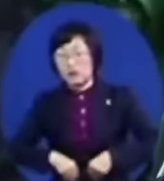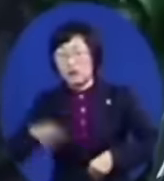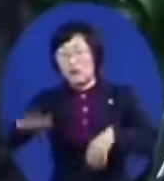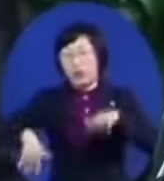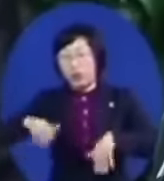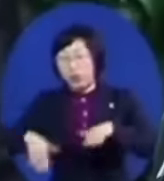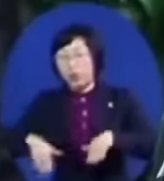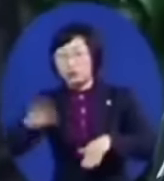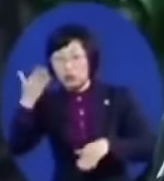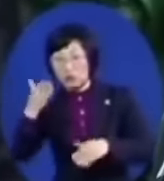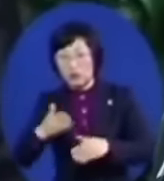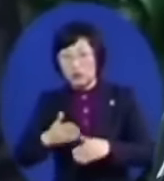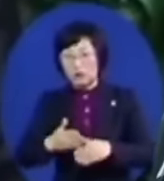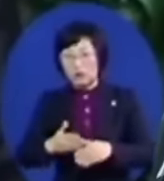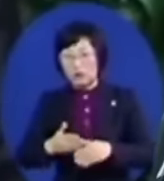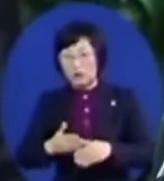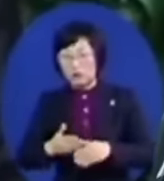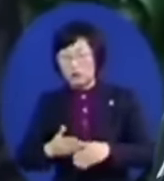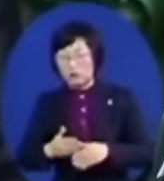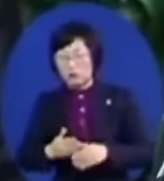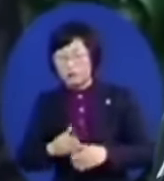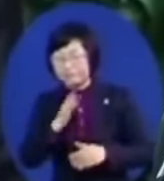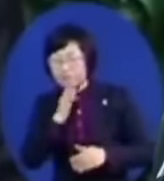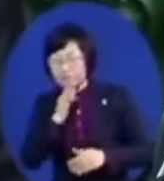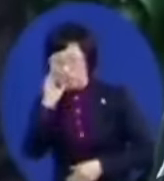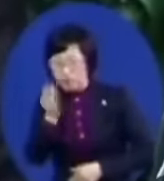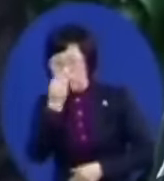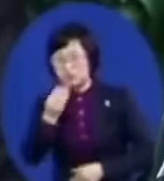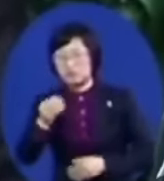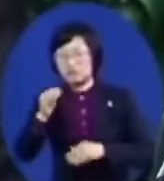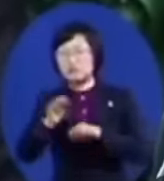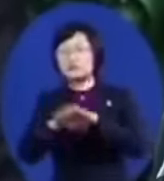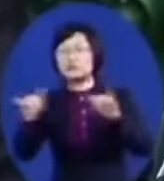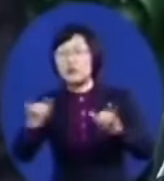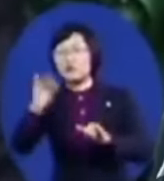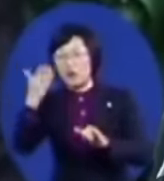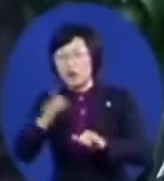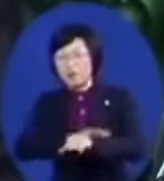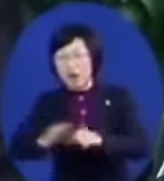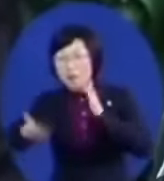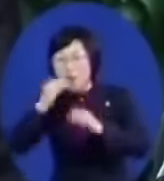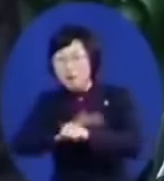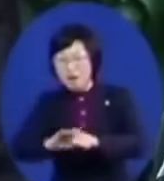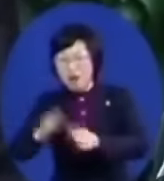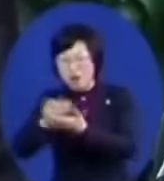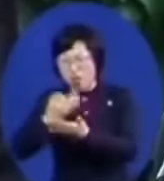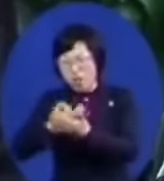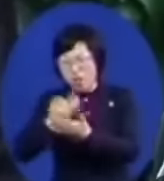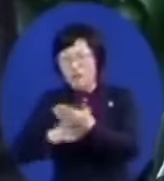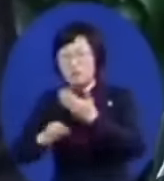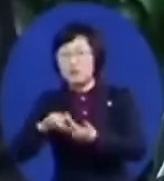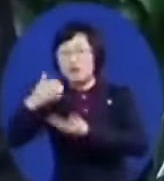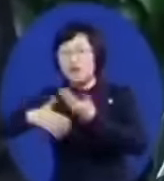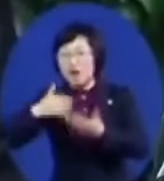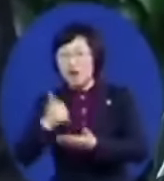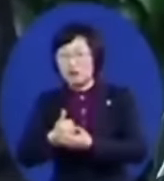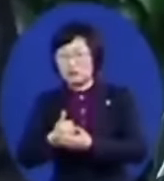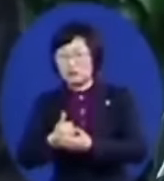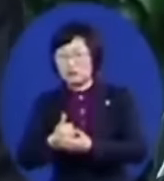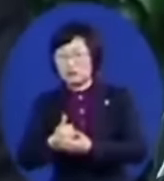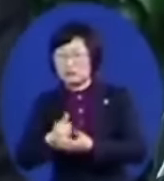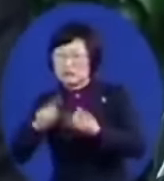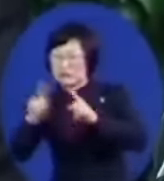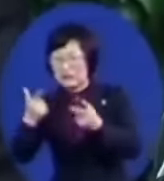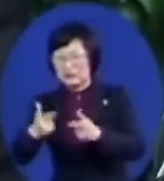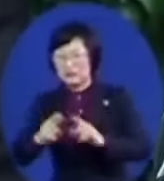들어야 착실한 신앙자가 된다. 잘 먹고 잘 입고 돈벌이 하면은 타락한 세속적인 사람이 된다.